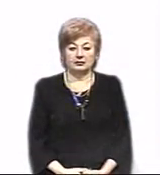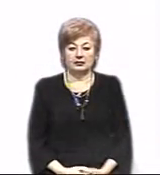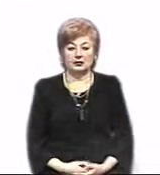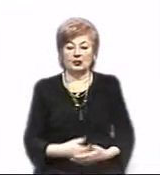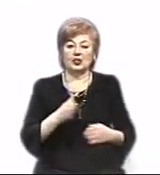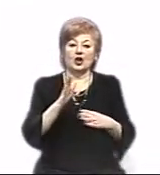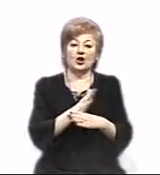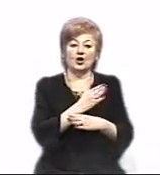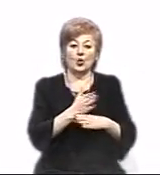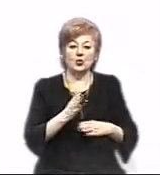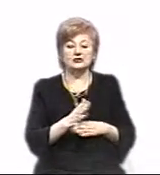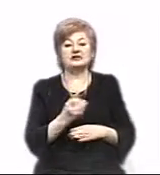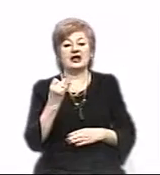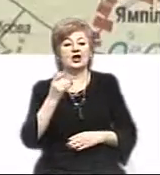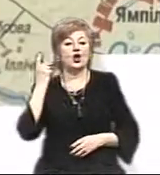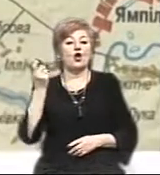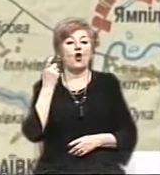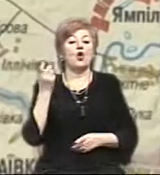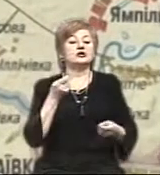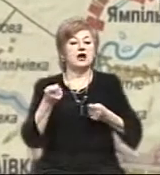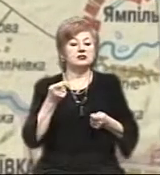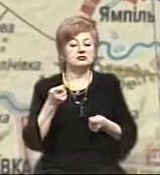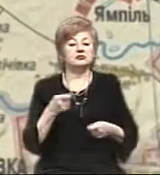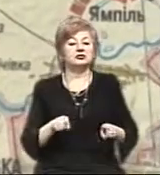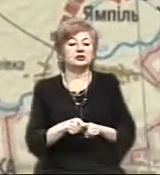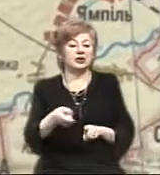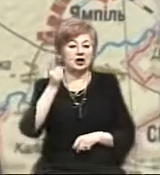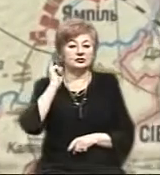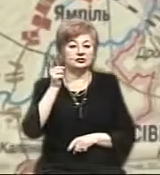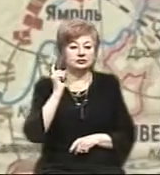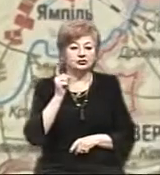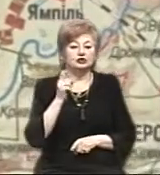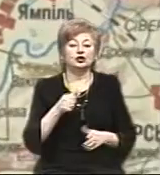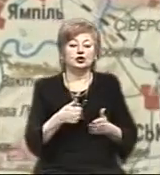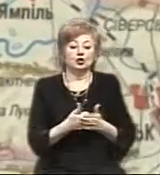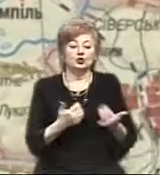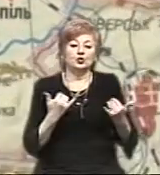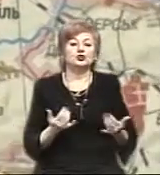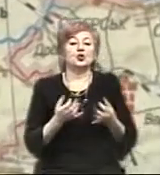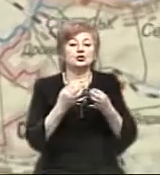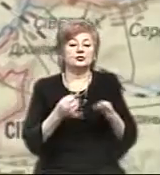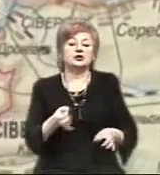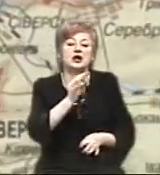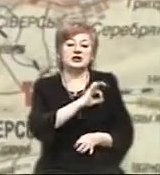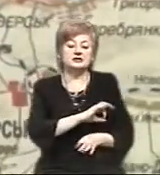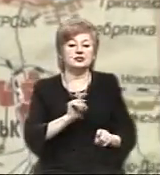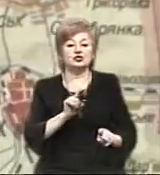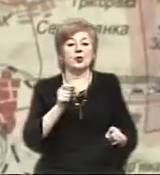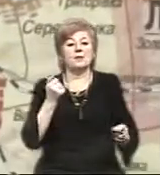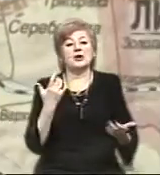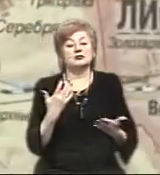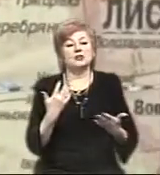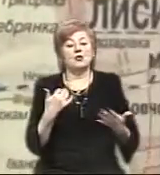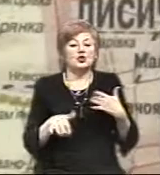Розділяй і володарюй. Перевірено часом давню римську максиму досі підступно застосовують, аби послабити іншу